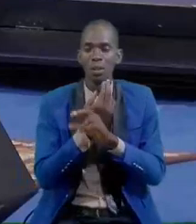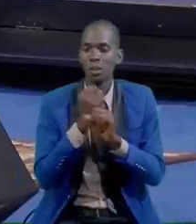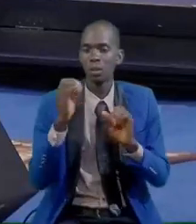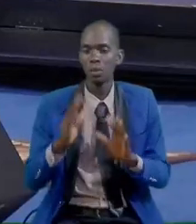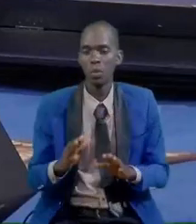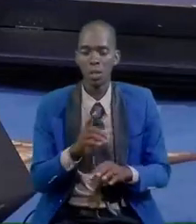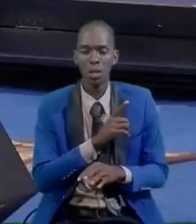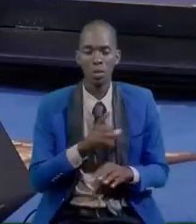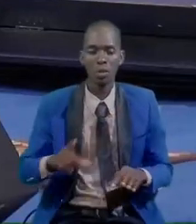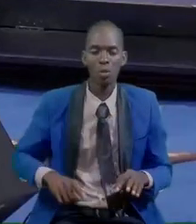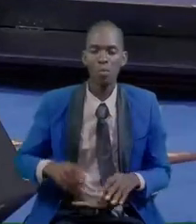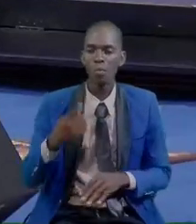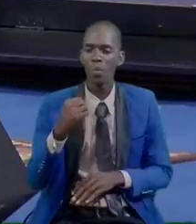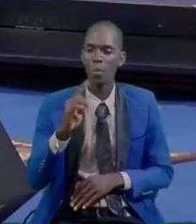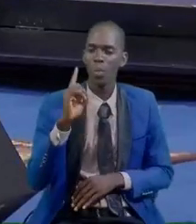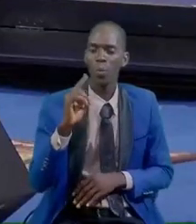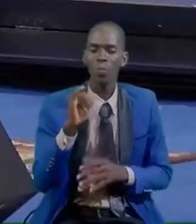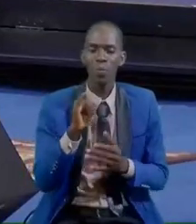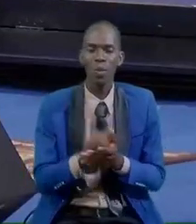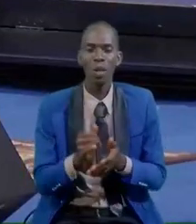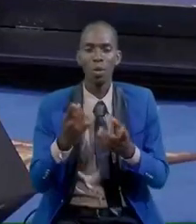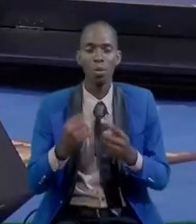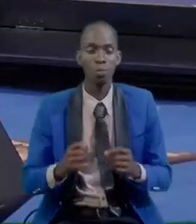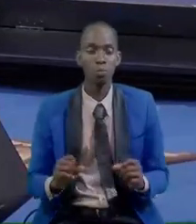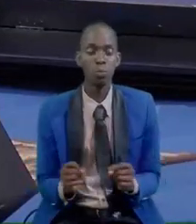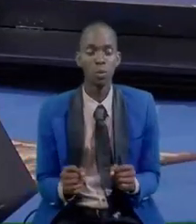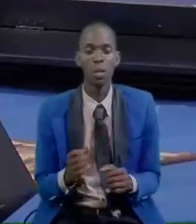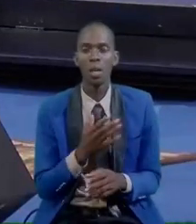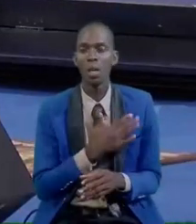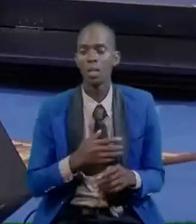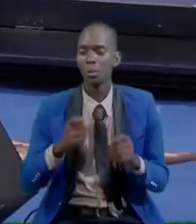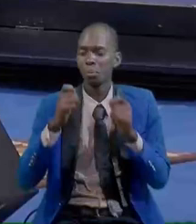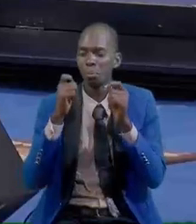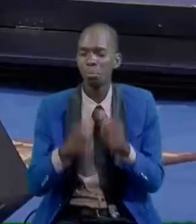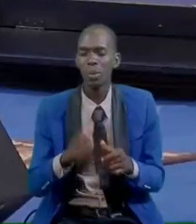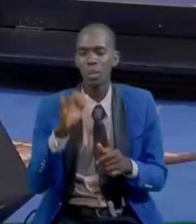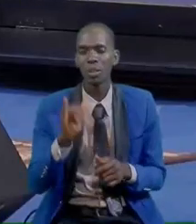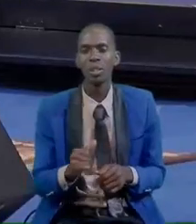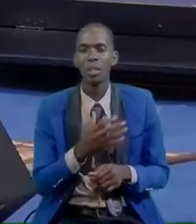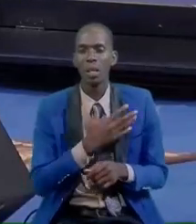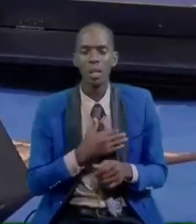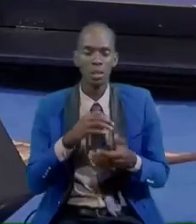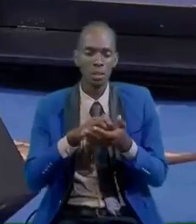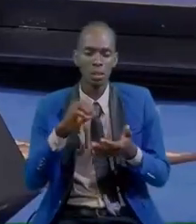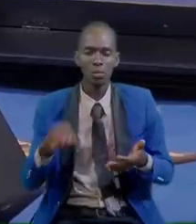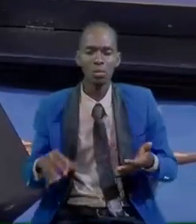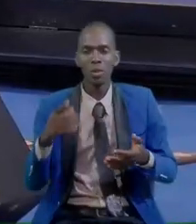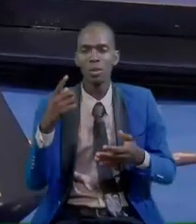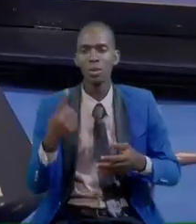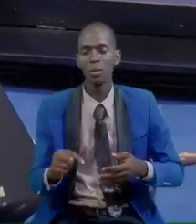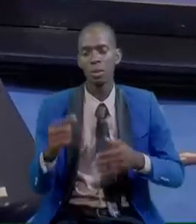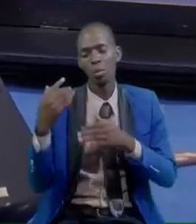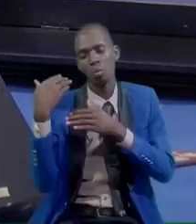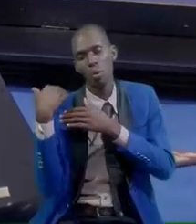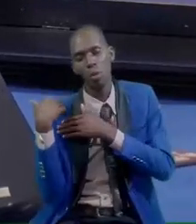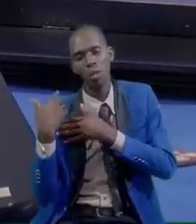notre Seigneur, celui qui vient soudainement et immédiatement et ôte le